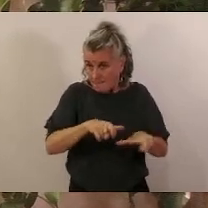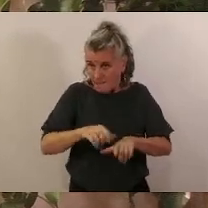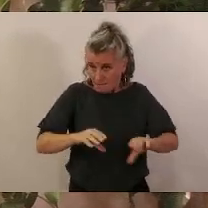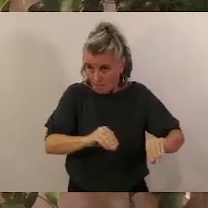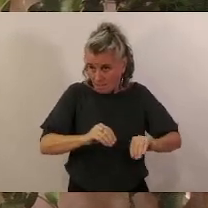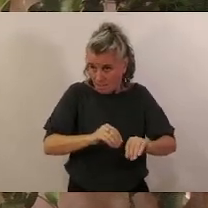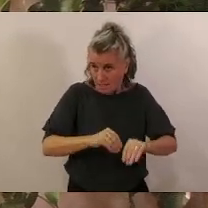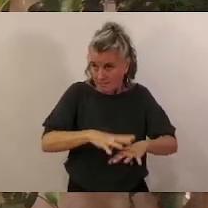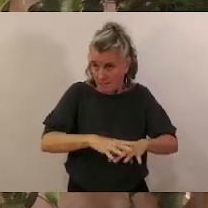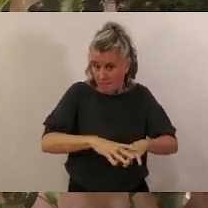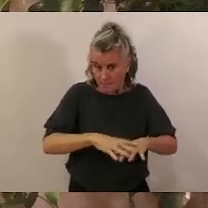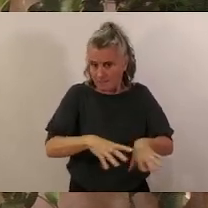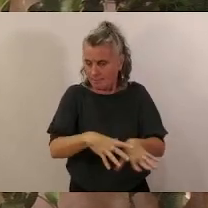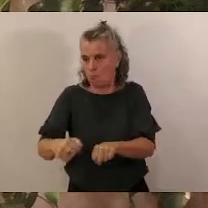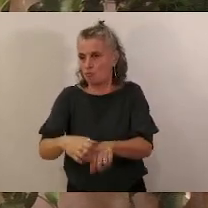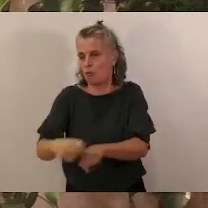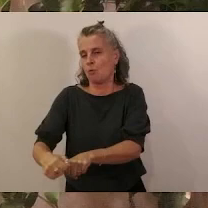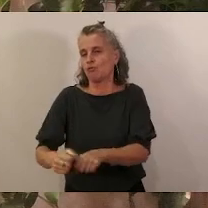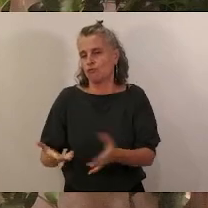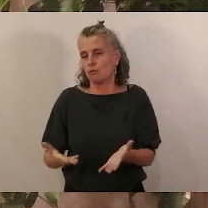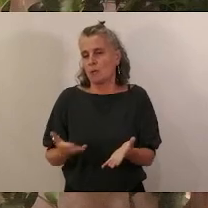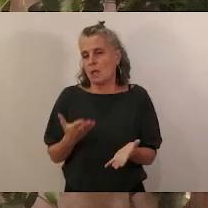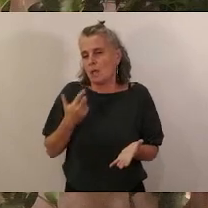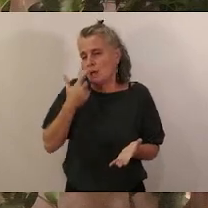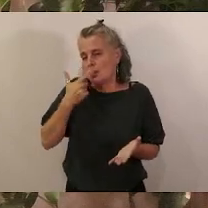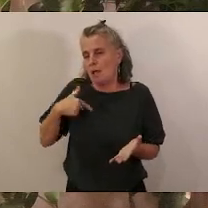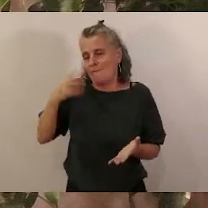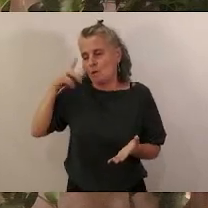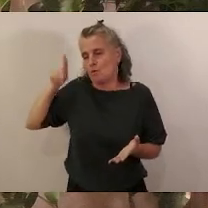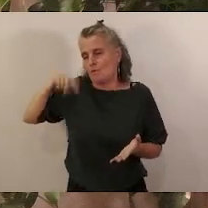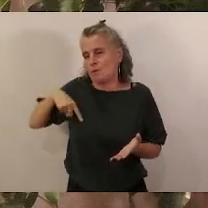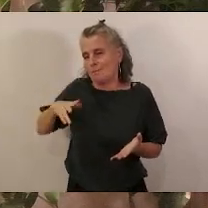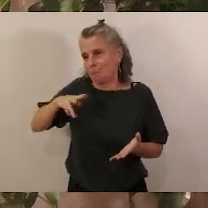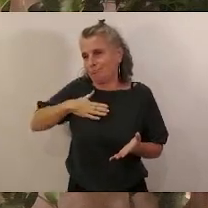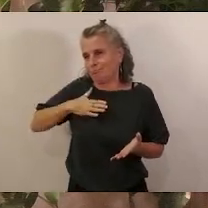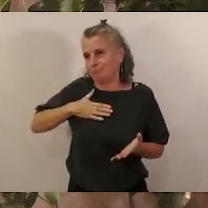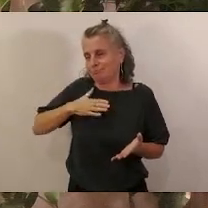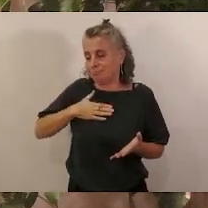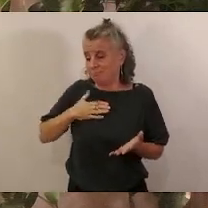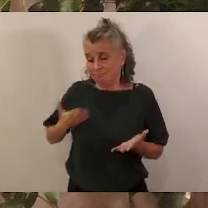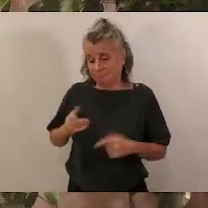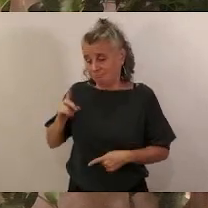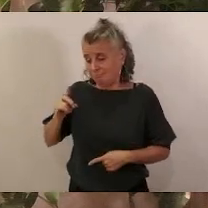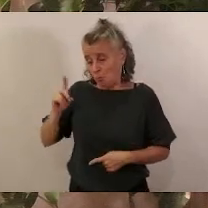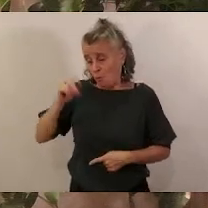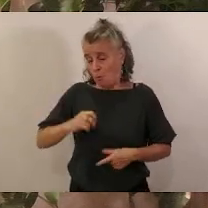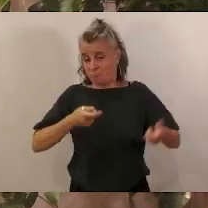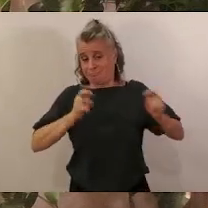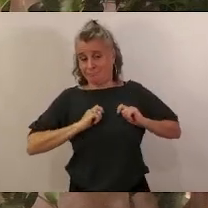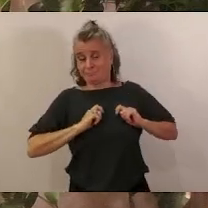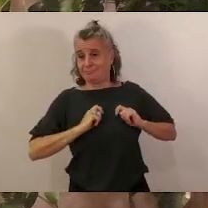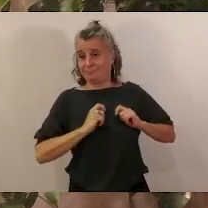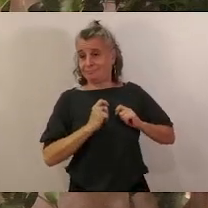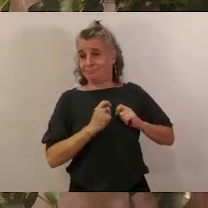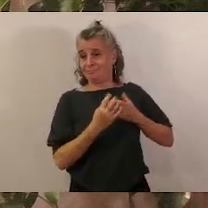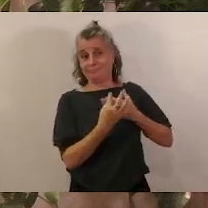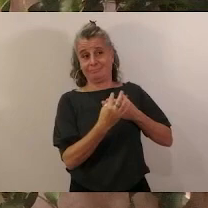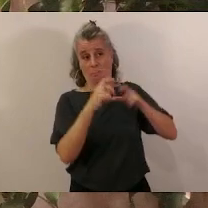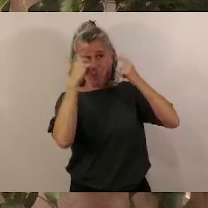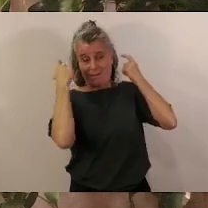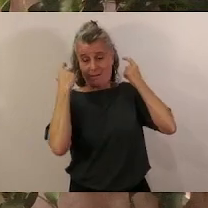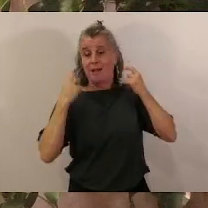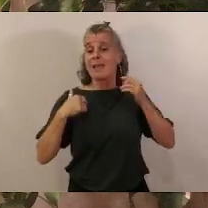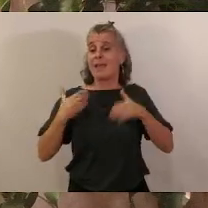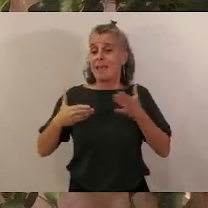quartier. Donc c'est vraiment dans l'esprit de ce que nous faisons depuis le début de cette mandature. C'est pour les habitants du quartier, avec